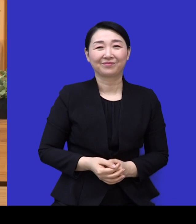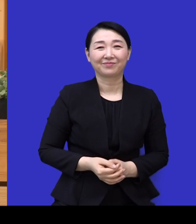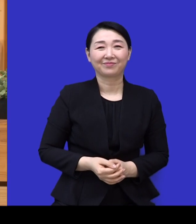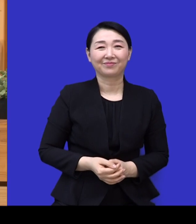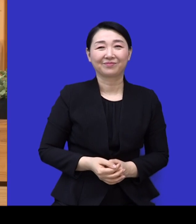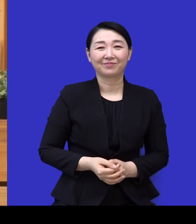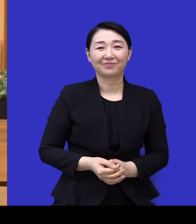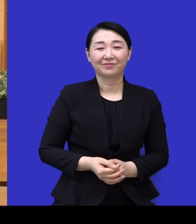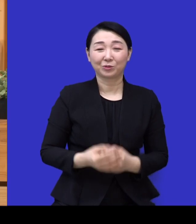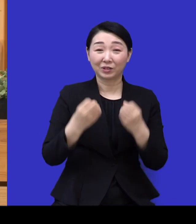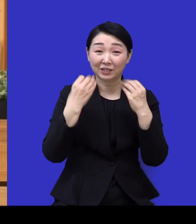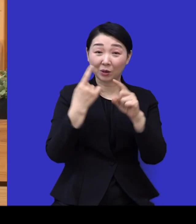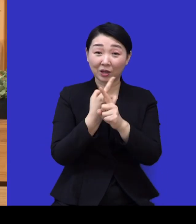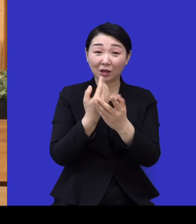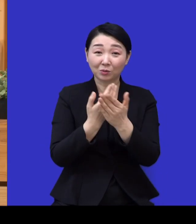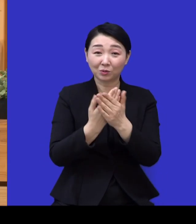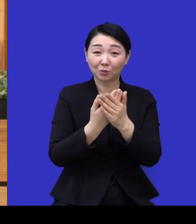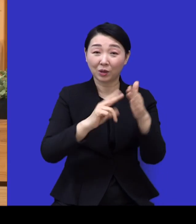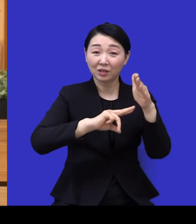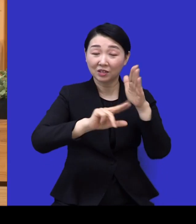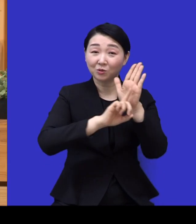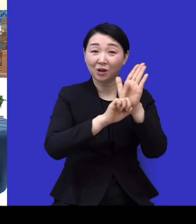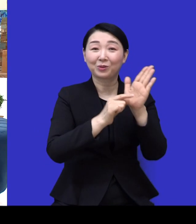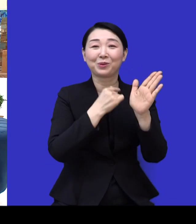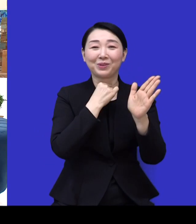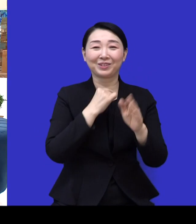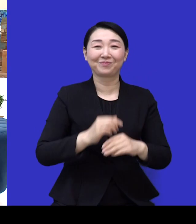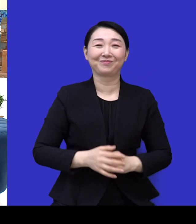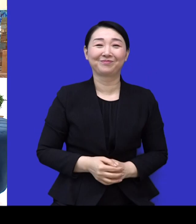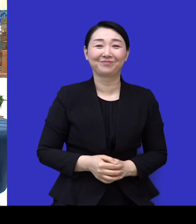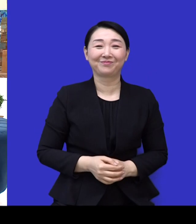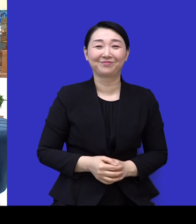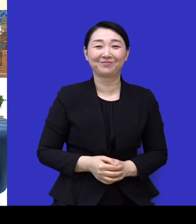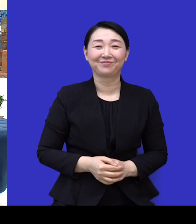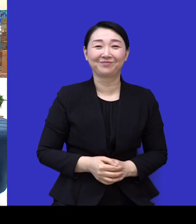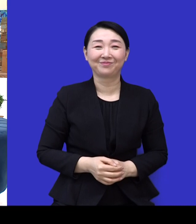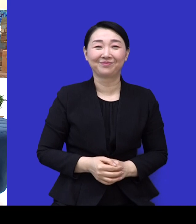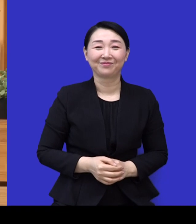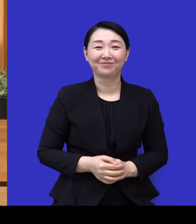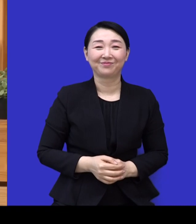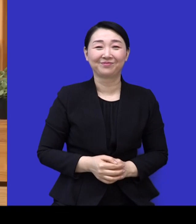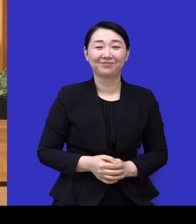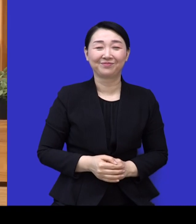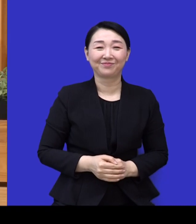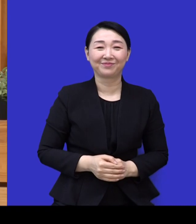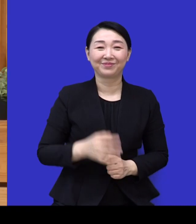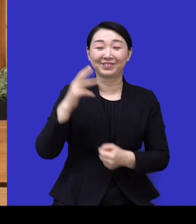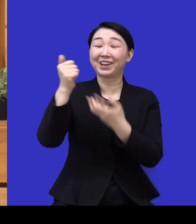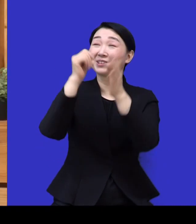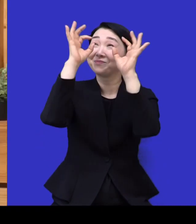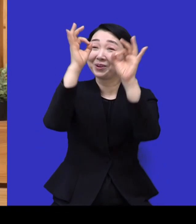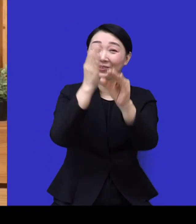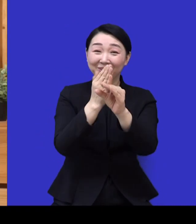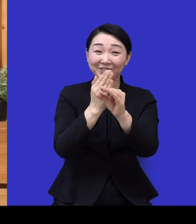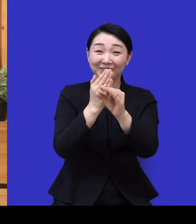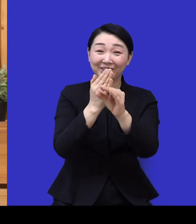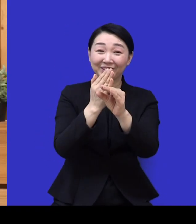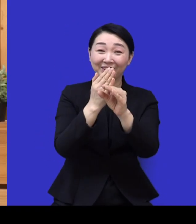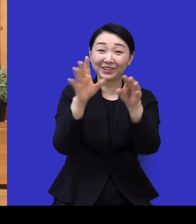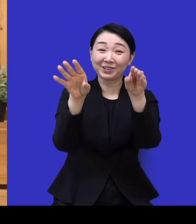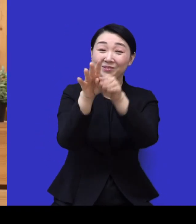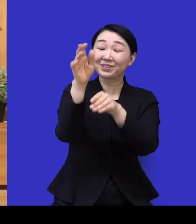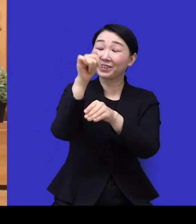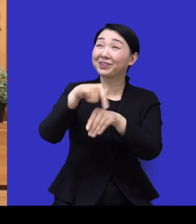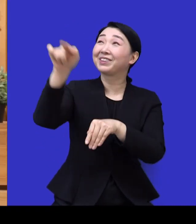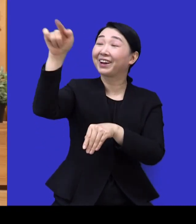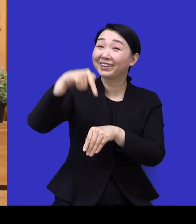저희 새롭게 하소서도 사실 지하철 광고도 하고 싶거든요. 진짜. 네, 하고 싶은데 보시고 계시나요? 아까 국장님 다녀가셨는데